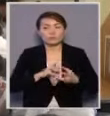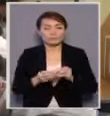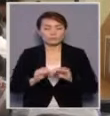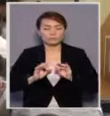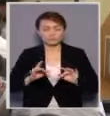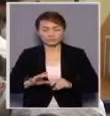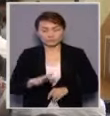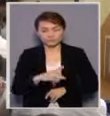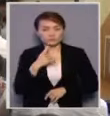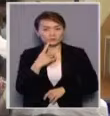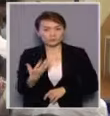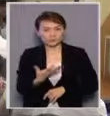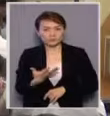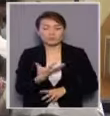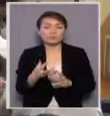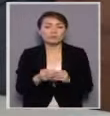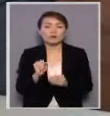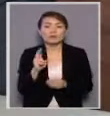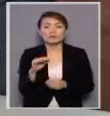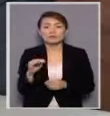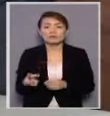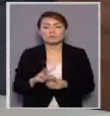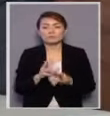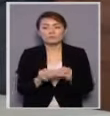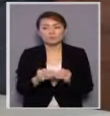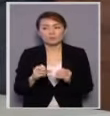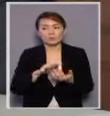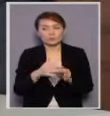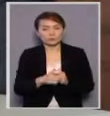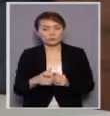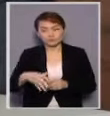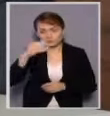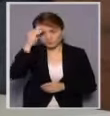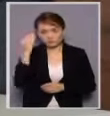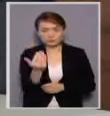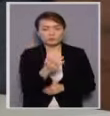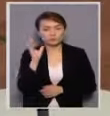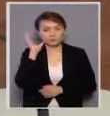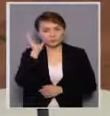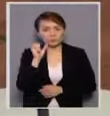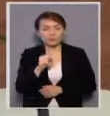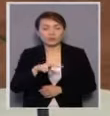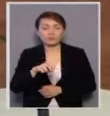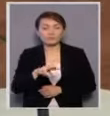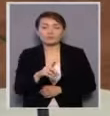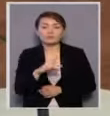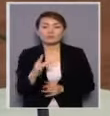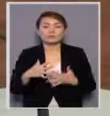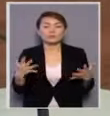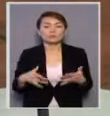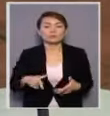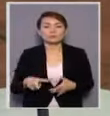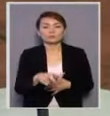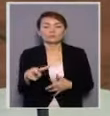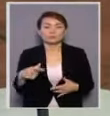жайында ақпарат беріп баяндама жасады. Облыс әкімі баяндамадан соң ауыл тұрғындарының ұсыныс пікірлерін тыңдады. Алмалылықтардың басым бөлігі жол